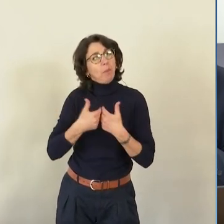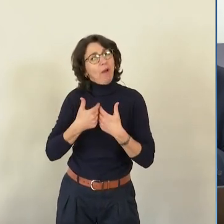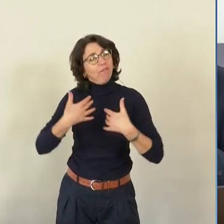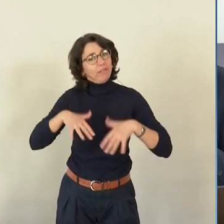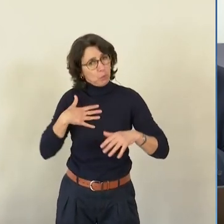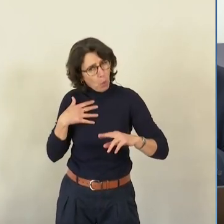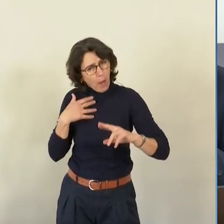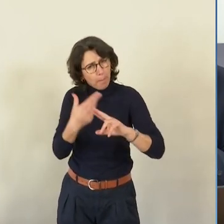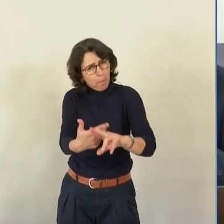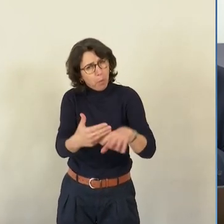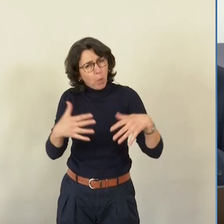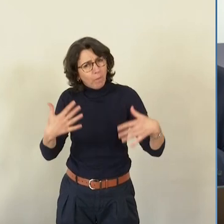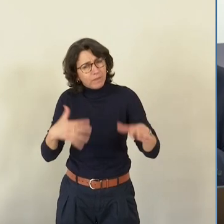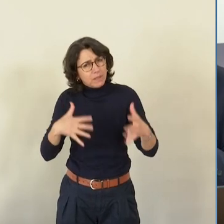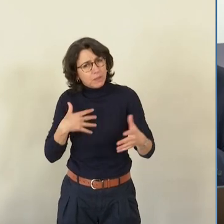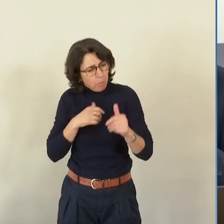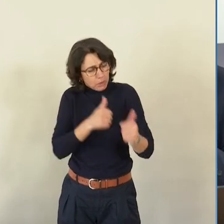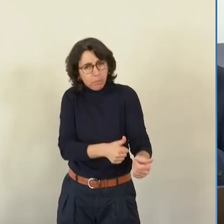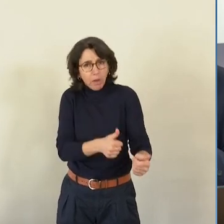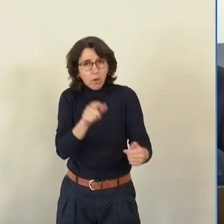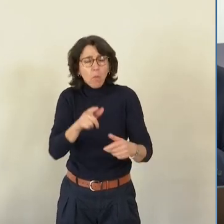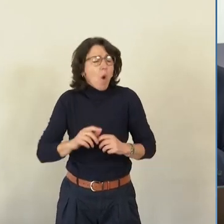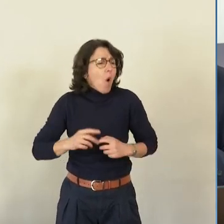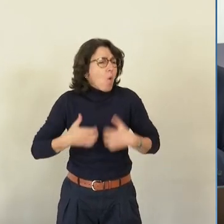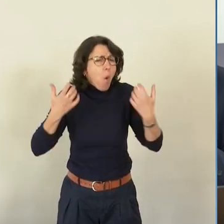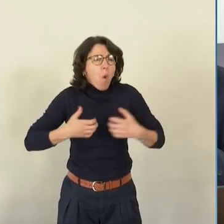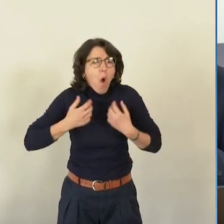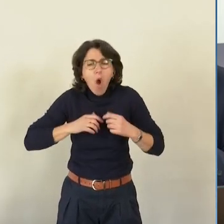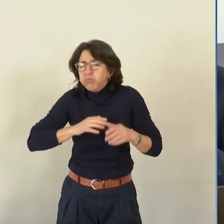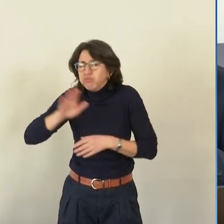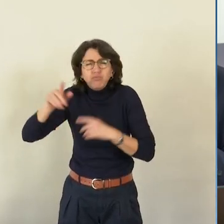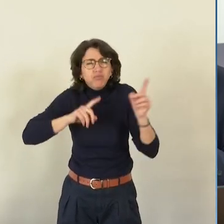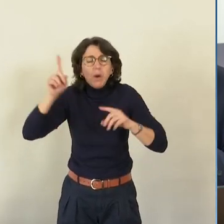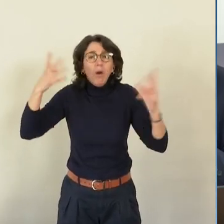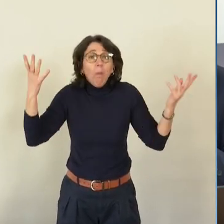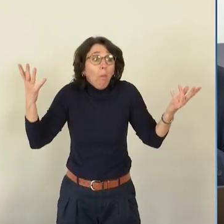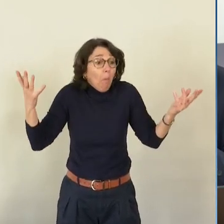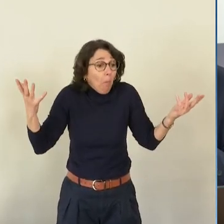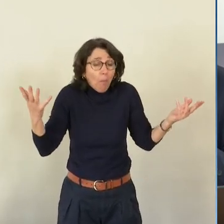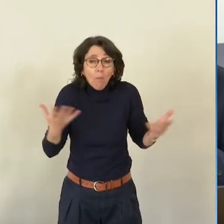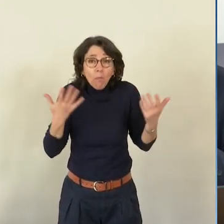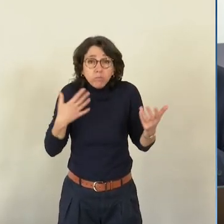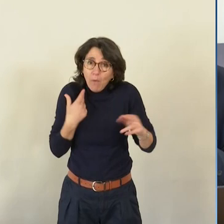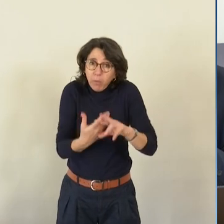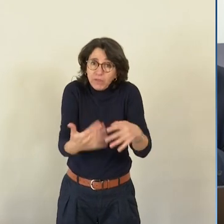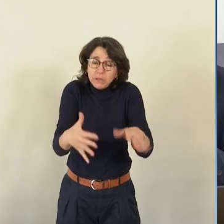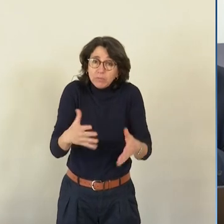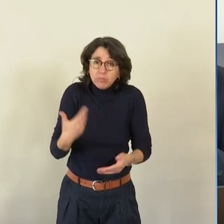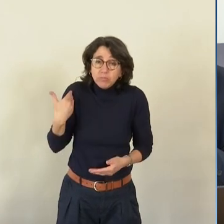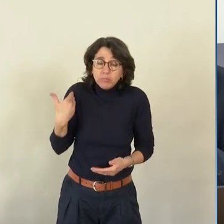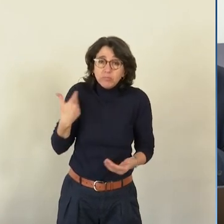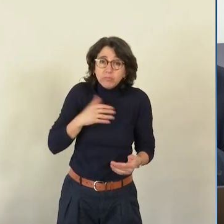plainte vous étiez d'ailleurs emporté de façon assez mystérieuse à la suite de cette réponse euh